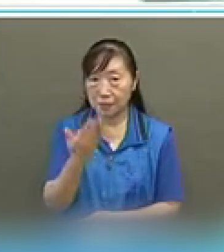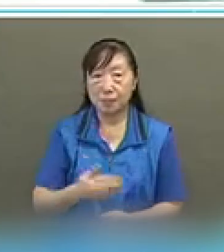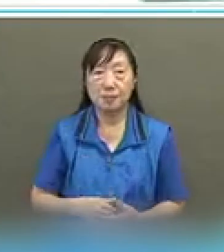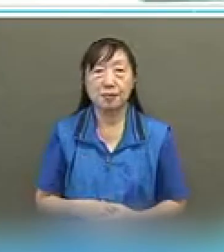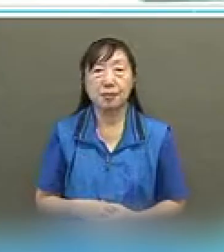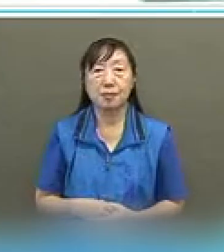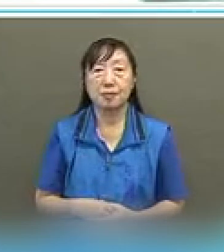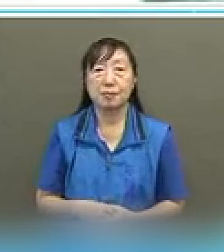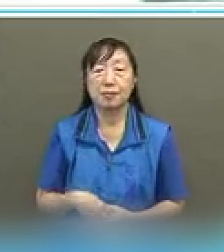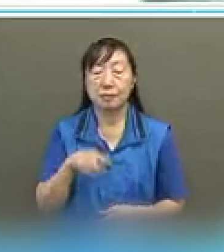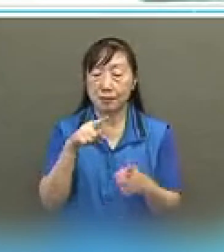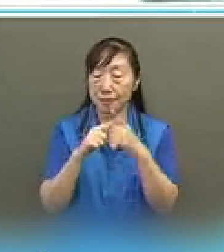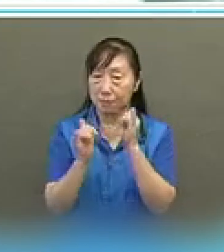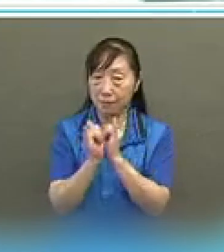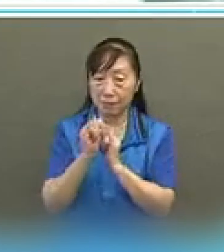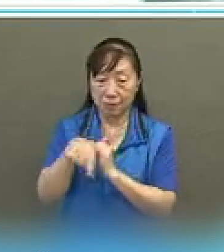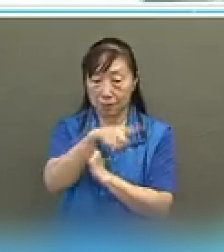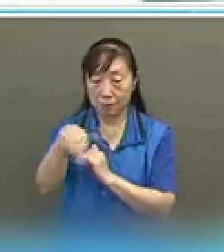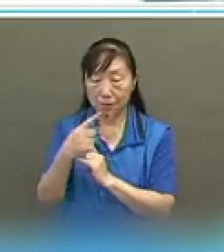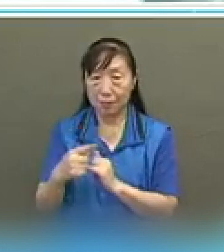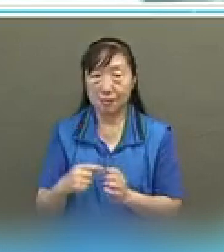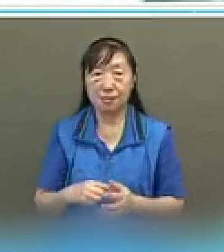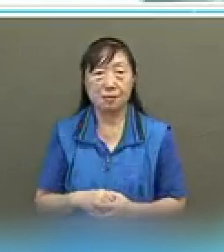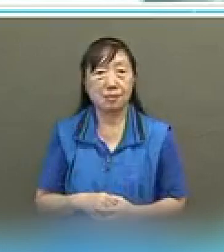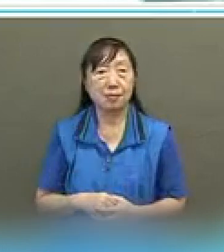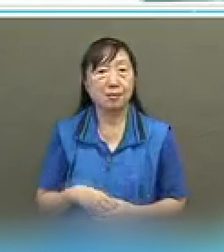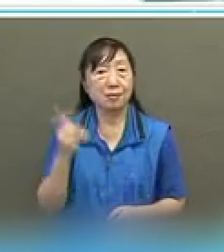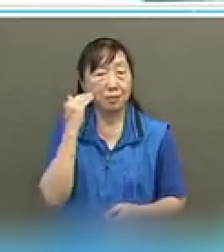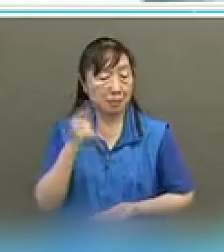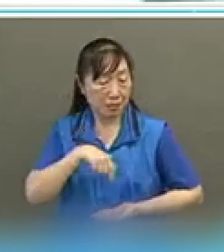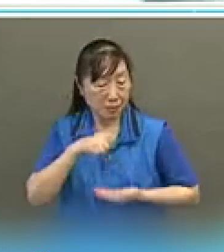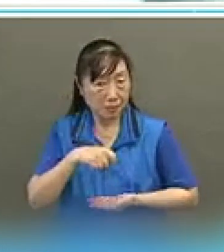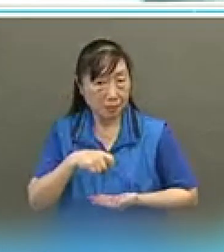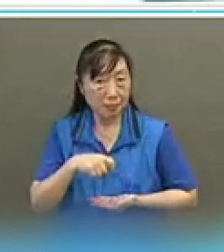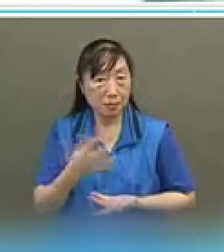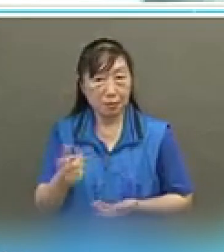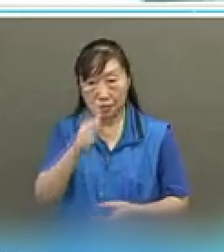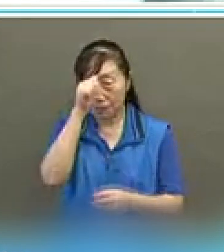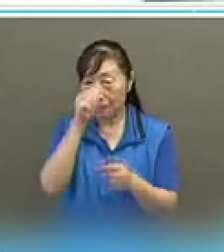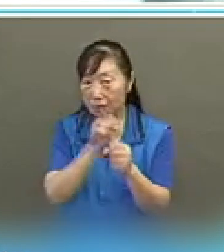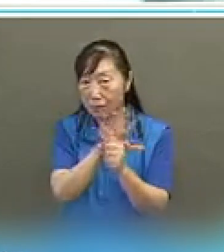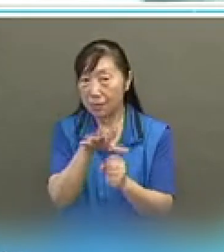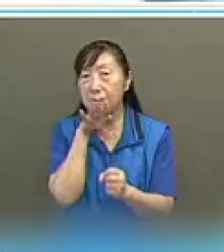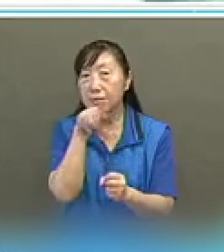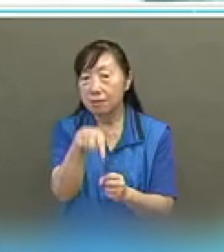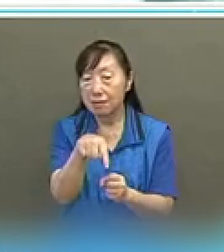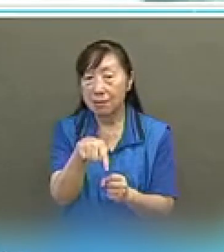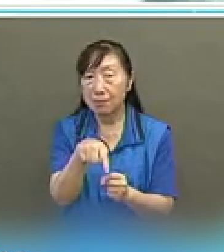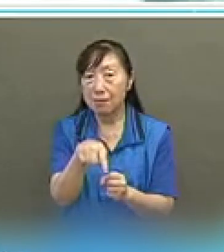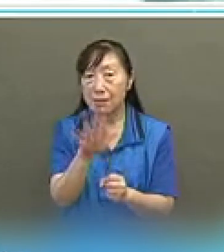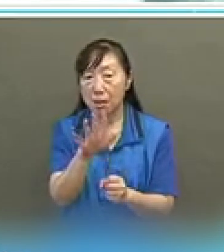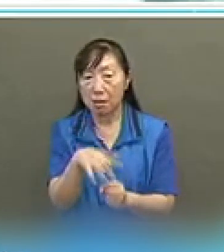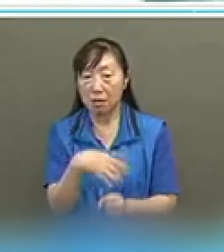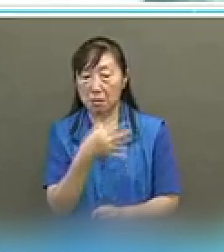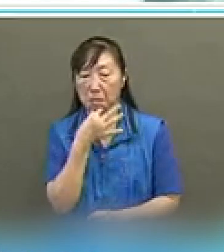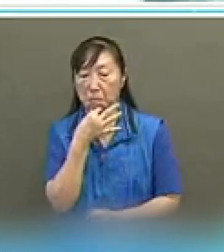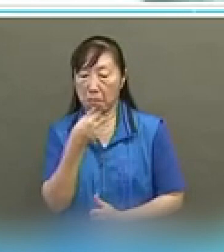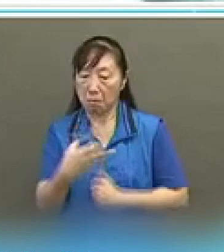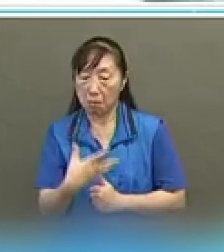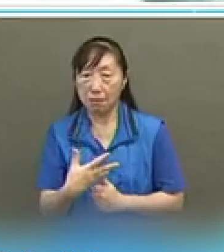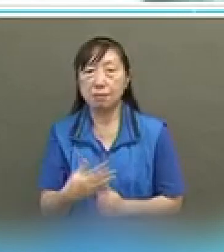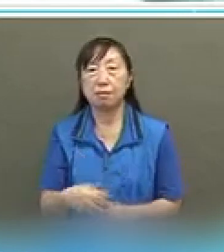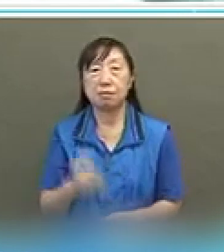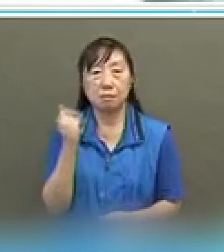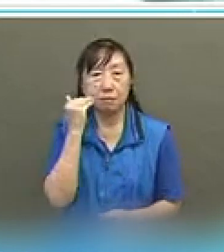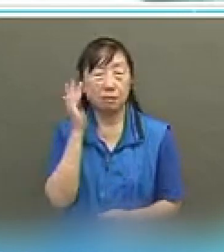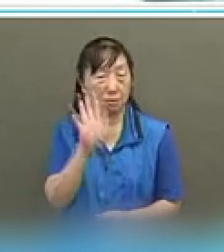我想市民朋友如果担心第二塔的病毒，或是担心有病毒侵袭，各位如